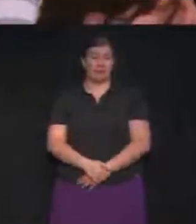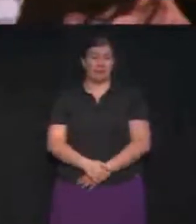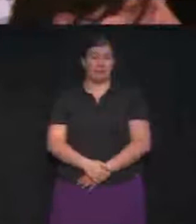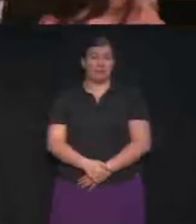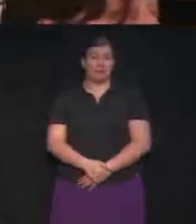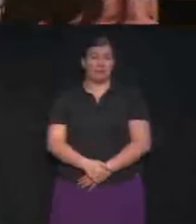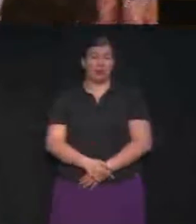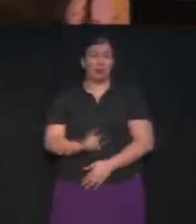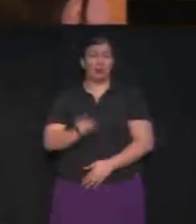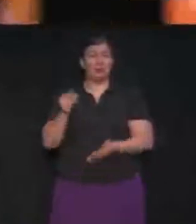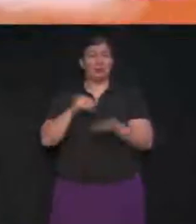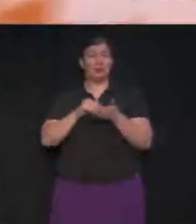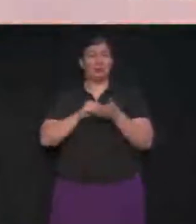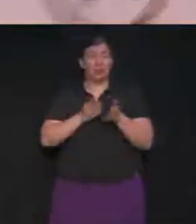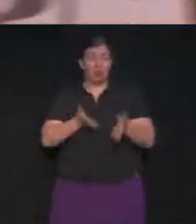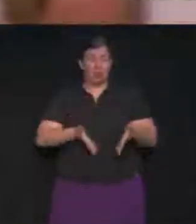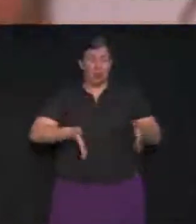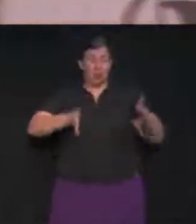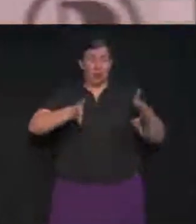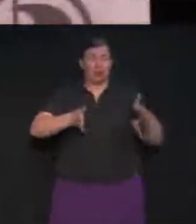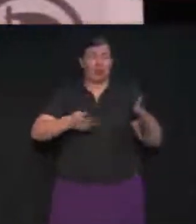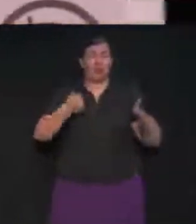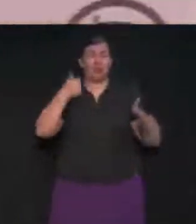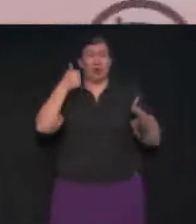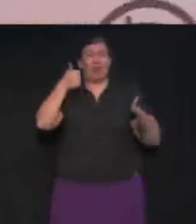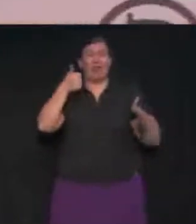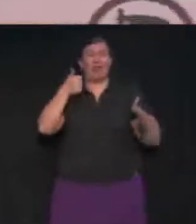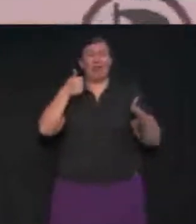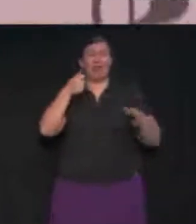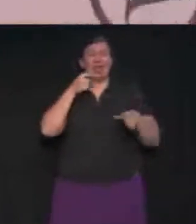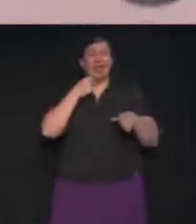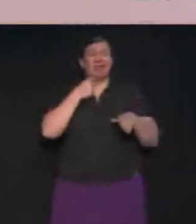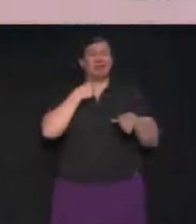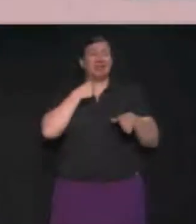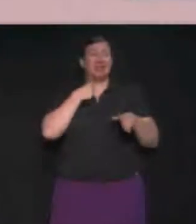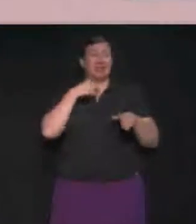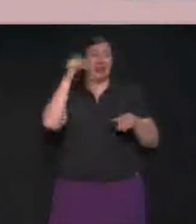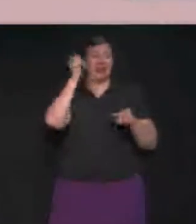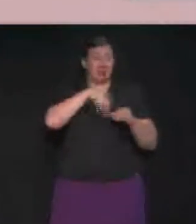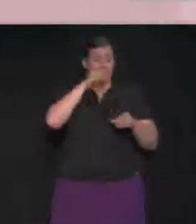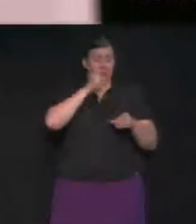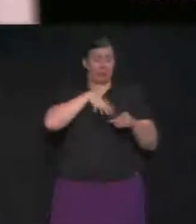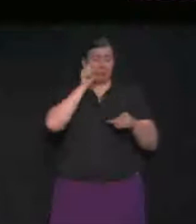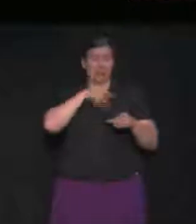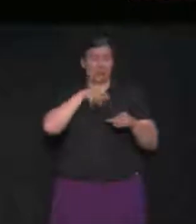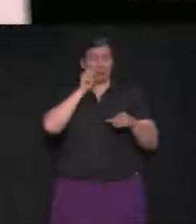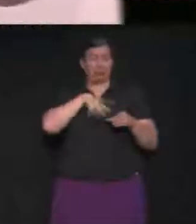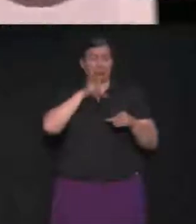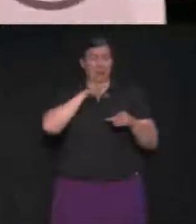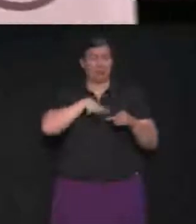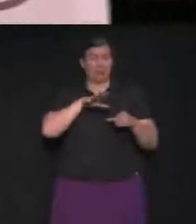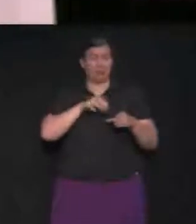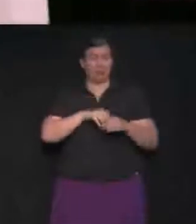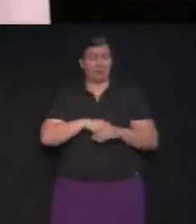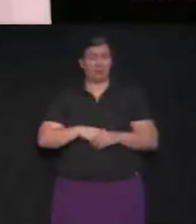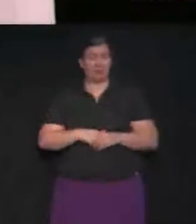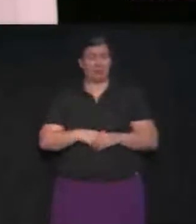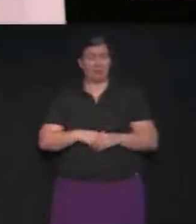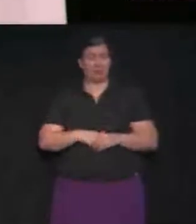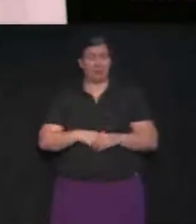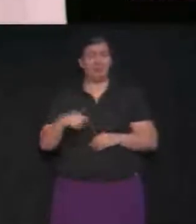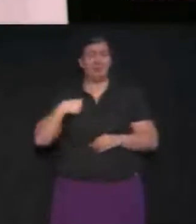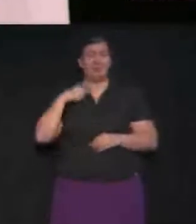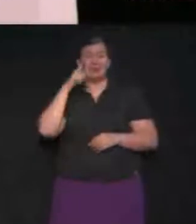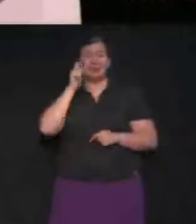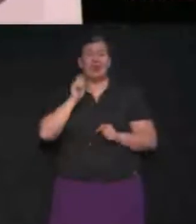und in die Urne kann man nur einen Zettel einwerfen ich habe meine Wahlhelfer extra noch mal angewiesen dass sie aufpassen